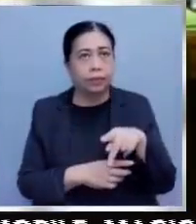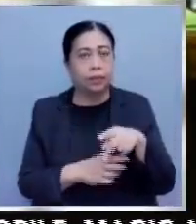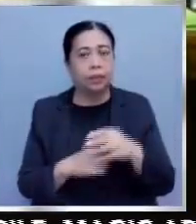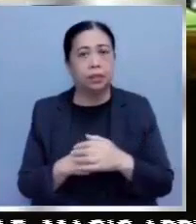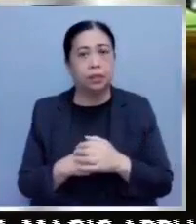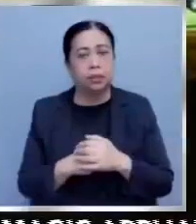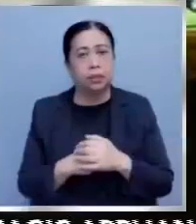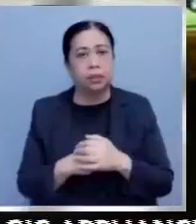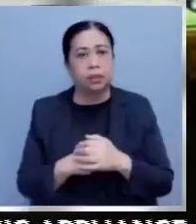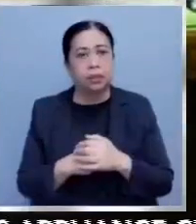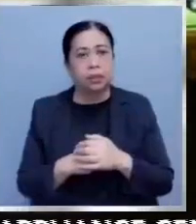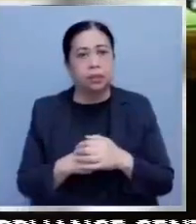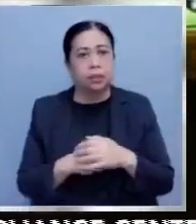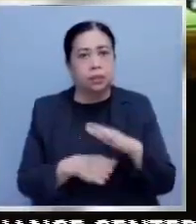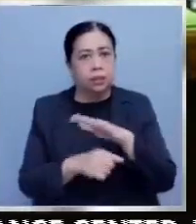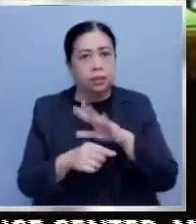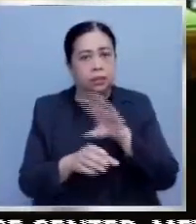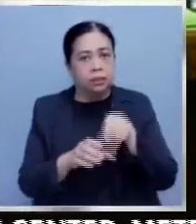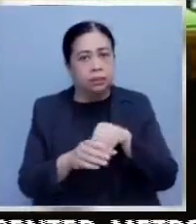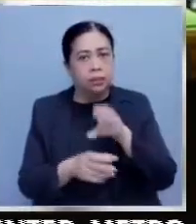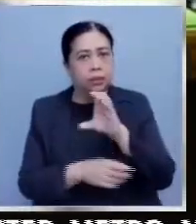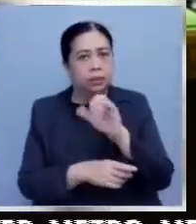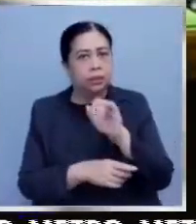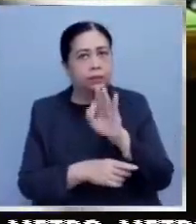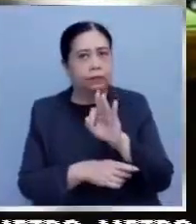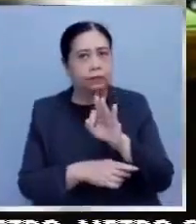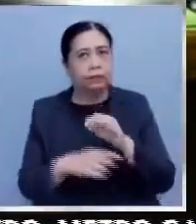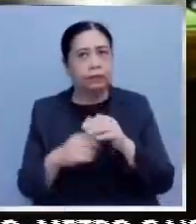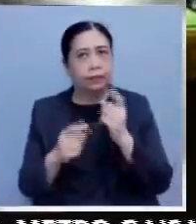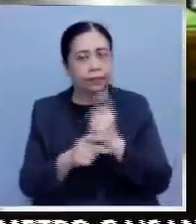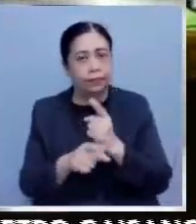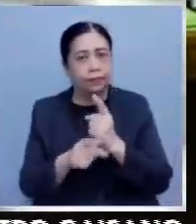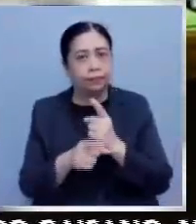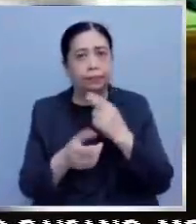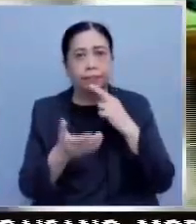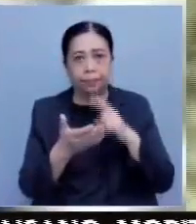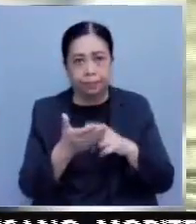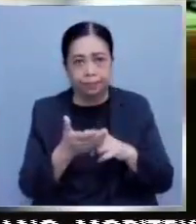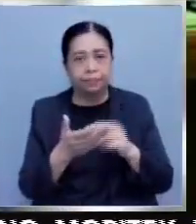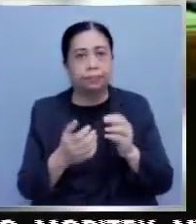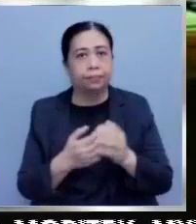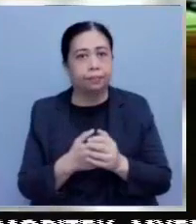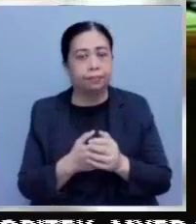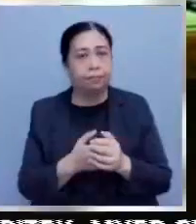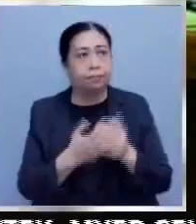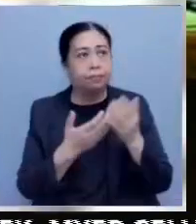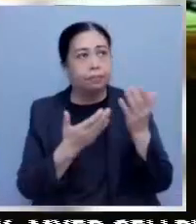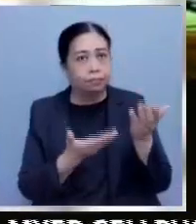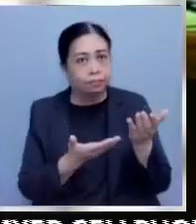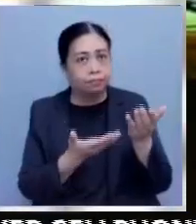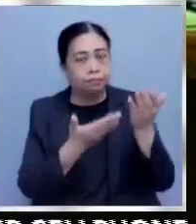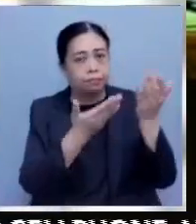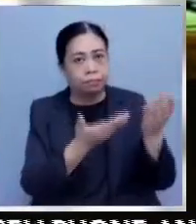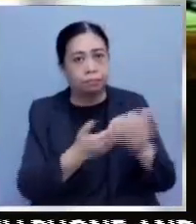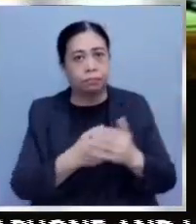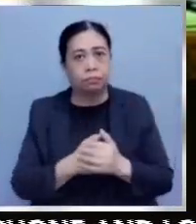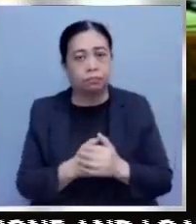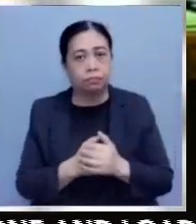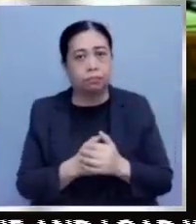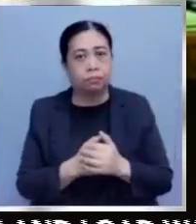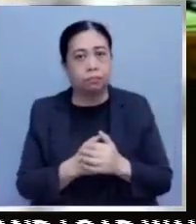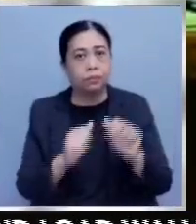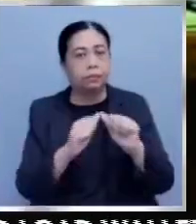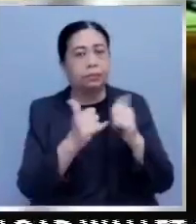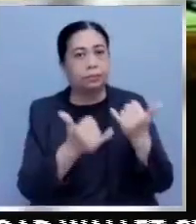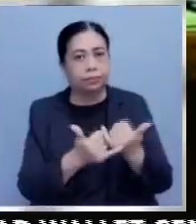that covers the confidential fund were properly reported to the agencies